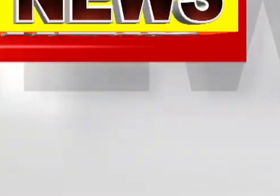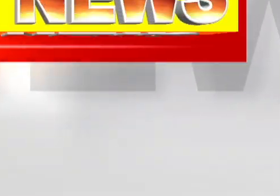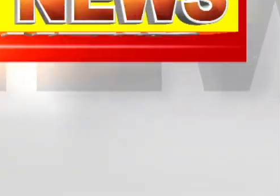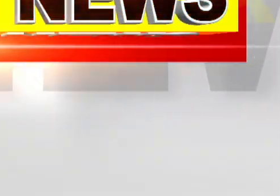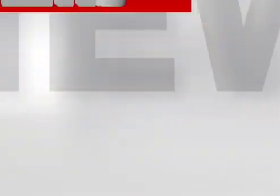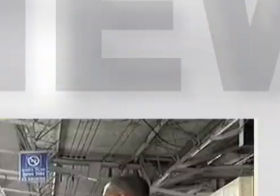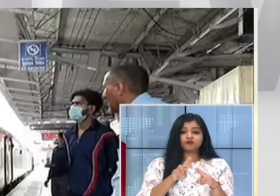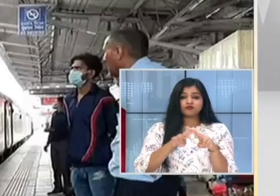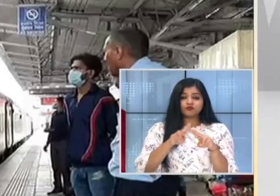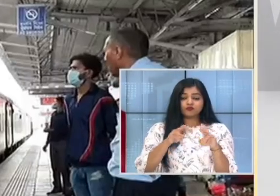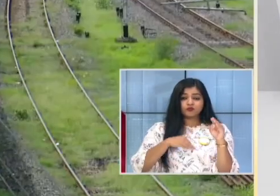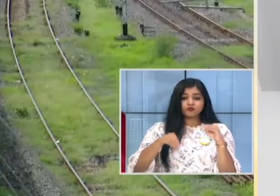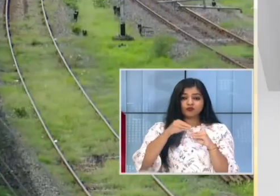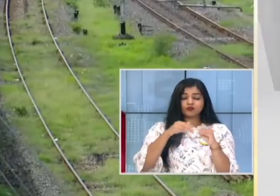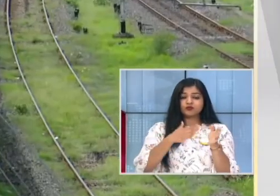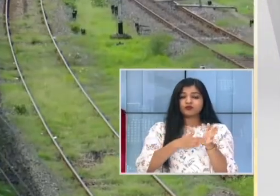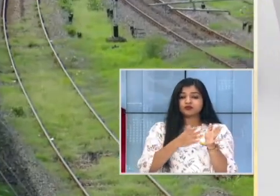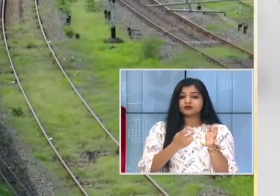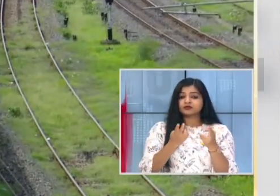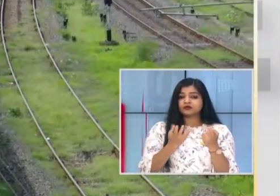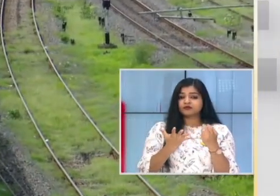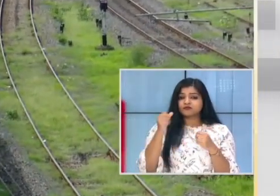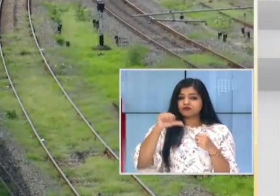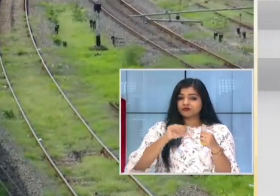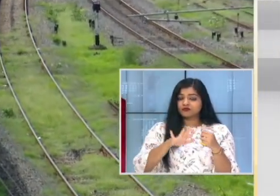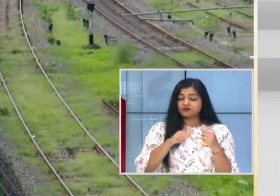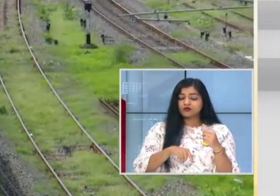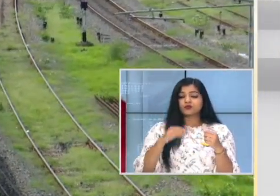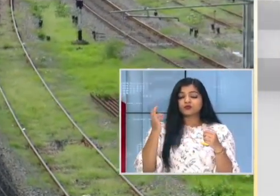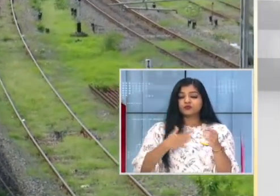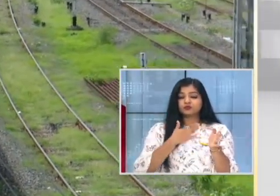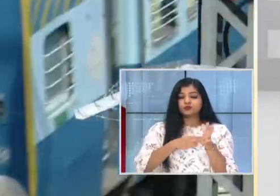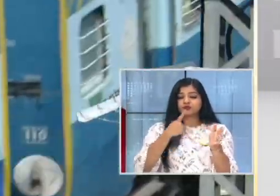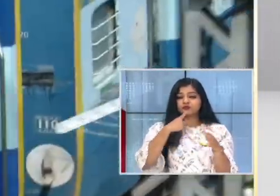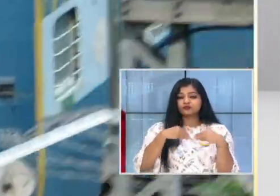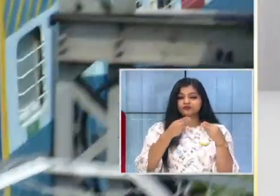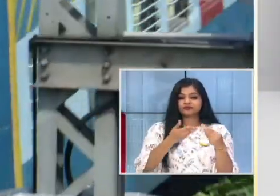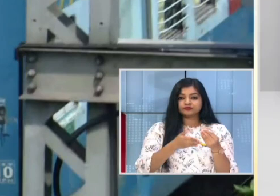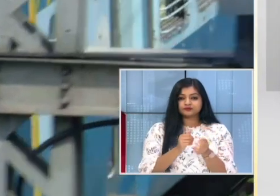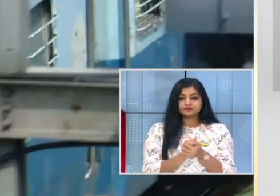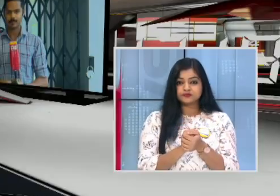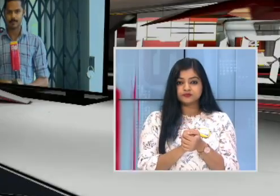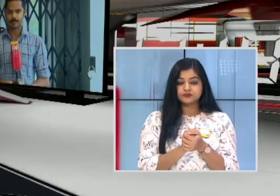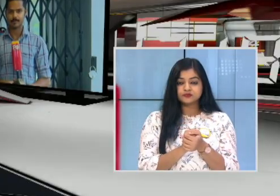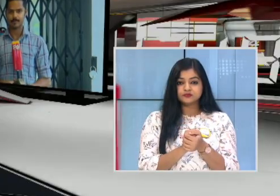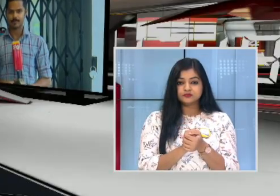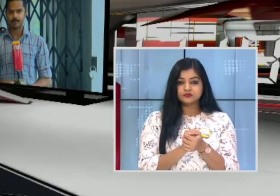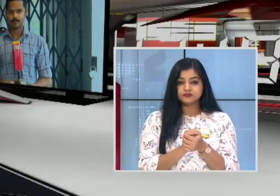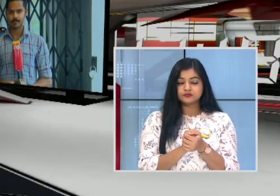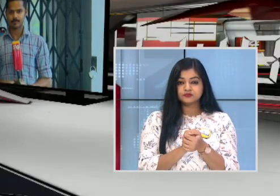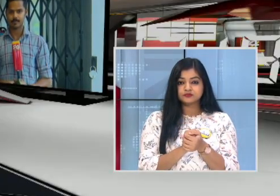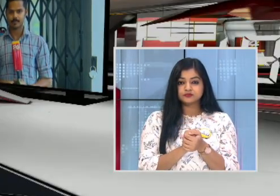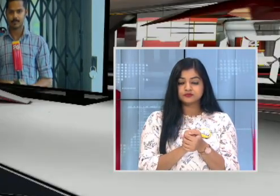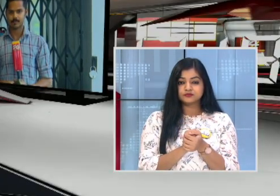സാഹചര്യം കൂടി ഉണ്ടായിരുന്നു. ഈ സാഹചര്യം പരിഗണിച്ചുകൊണ്ടാണ് സദേൺ റെയിൽവേ പ്രത്യേക ട്രെയിൻ ഇപ്പോൾ അനുവദിച്ചിരിക്കുന്നത്. സ്മിത, ശരി.